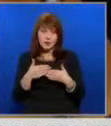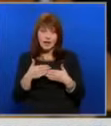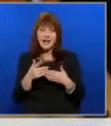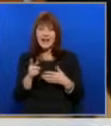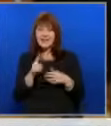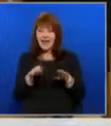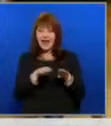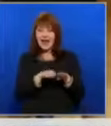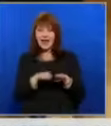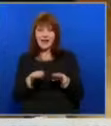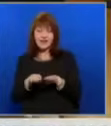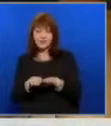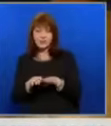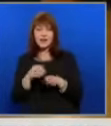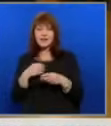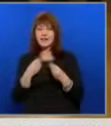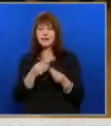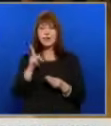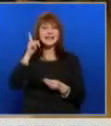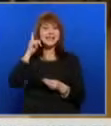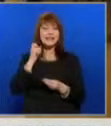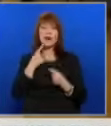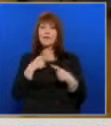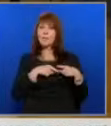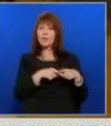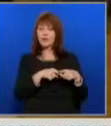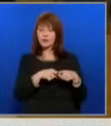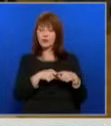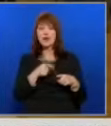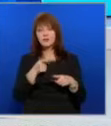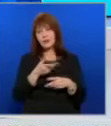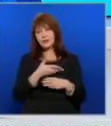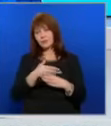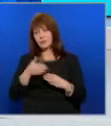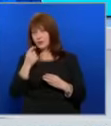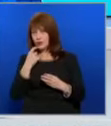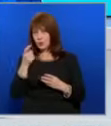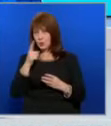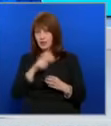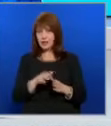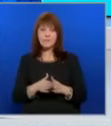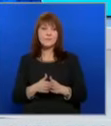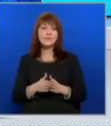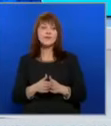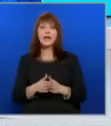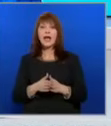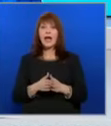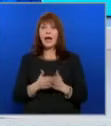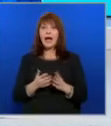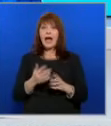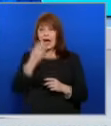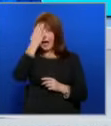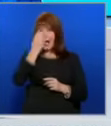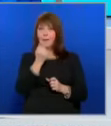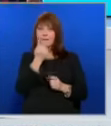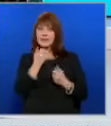несъответствията от ОИК подадоха сигнал до прокуратурата, а казуса ще продължи и до година. Сега към новините от Близкия изток.